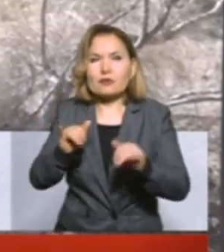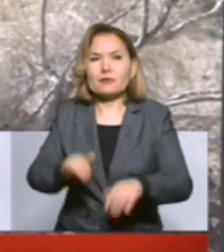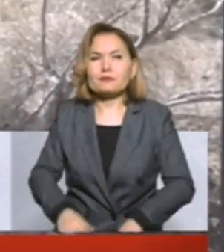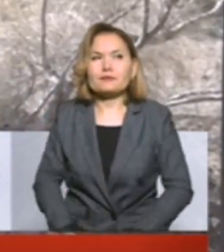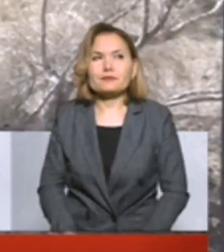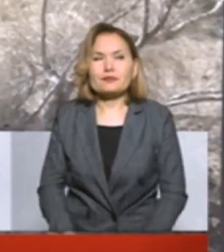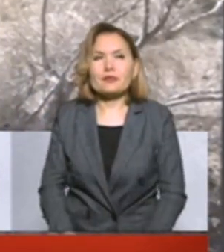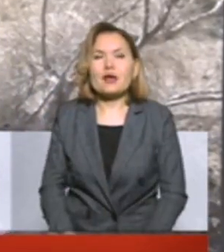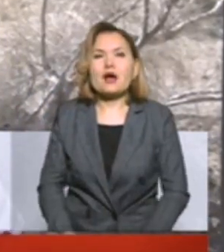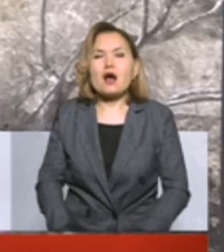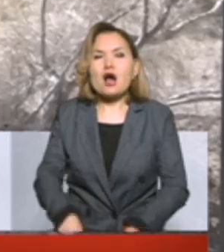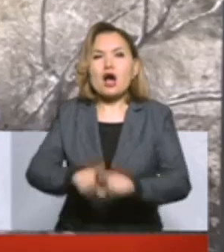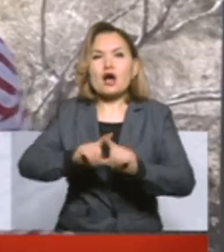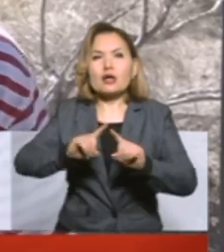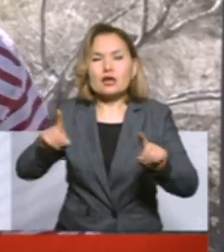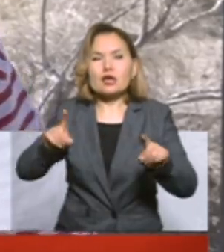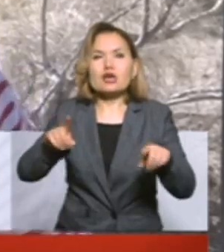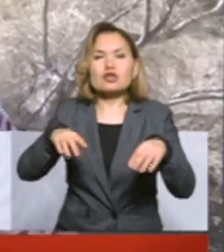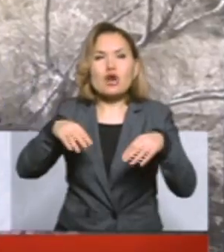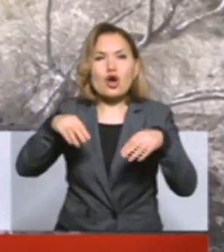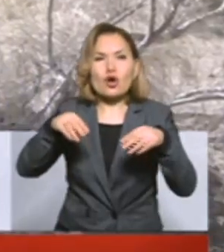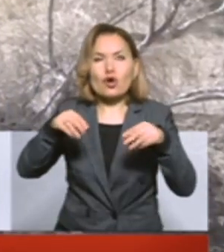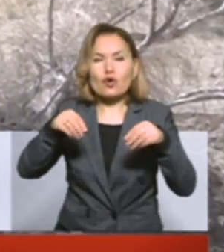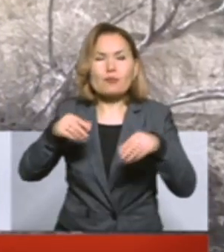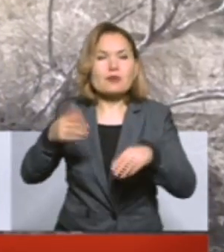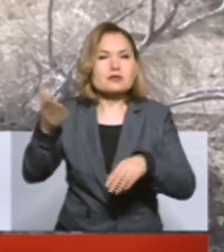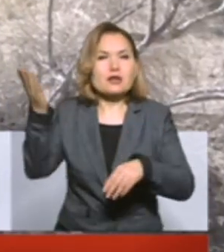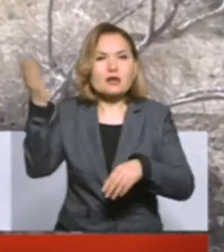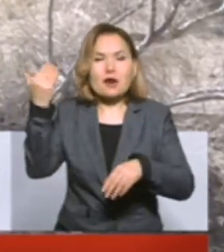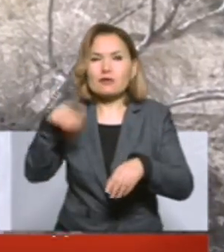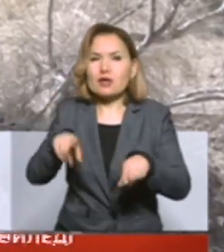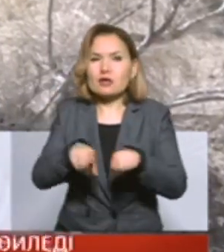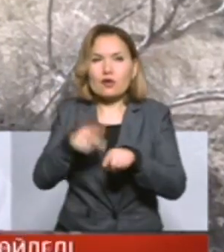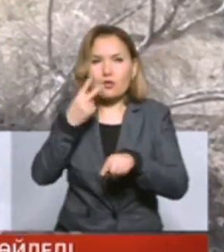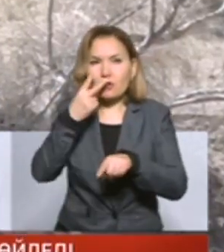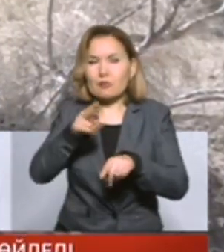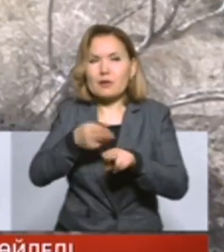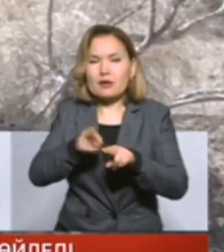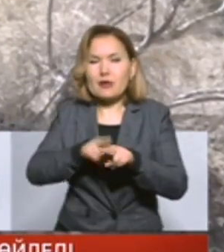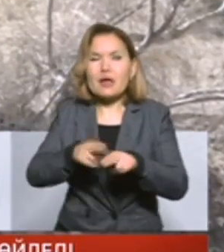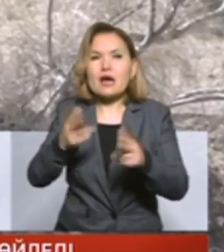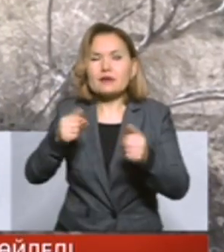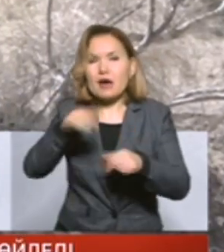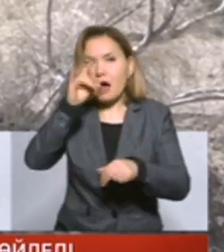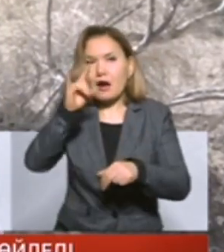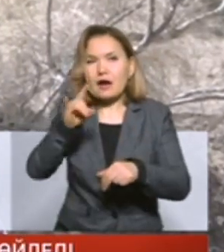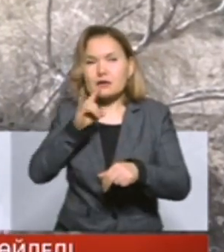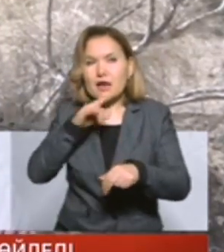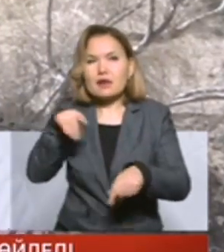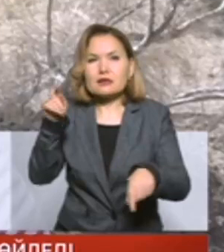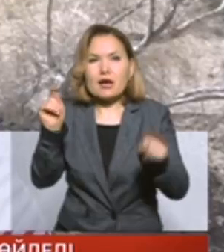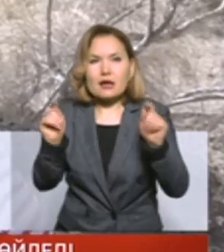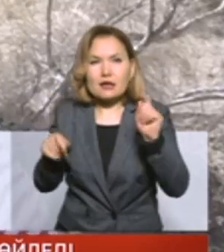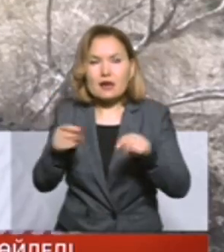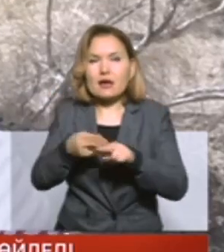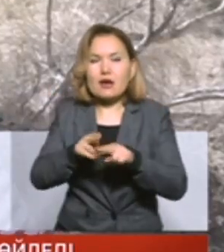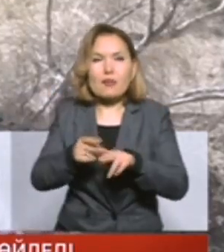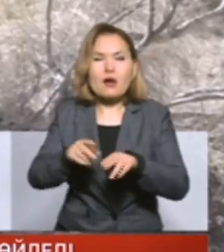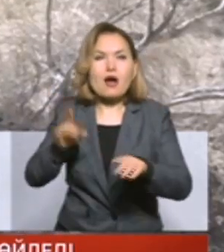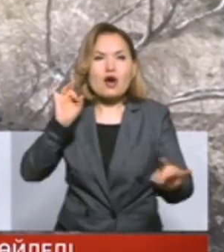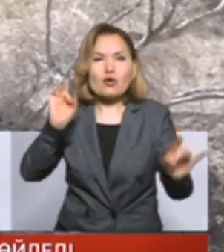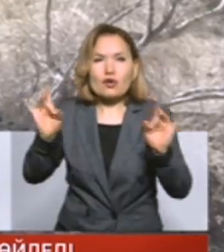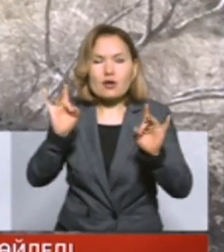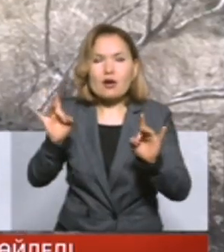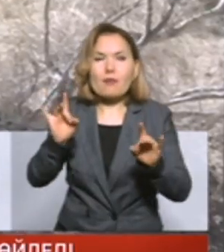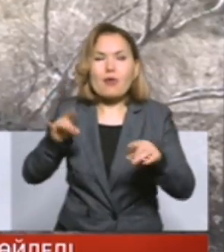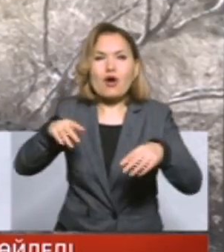қалың. Мұндай ерекше құм басқа жерде тіпті біздің елімізде де жоқ. Ең алдымен әрине ерекше дыбыс шығаратын құбылысына таң қаласың.